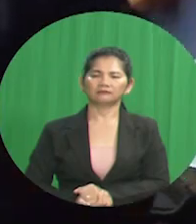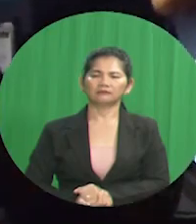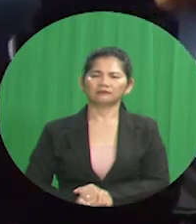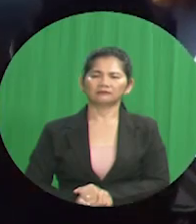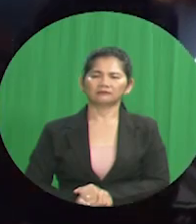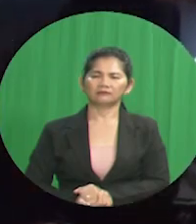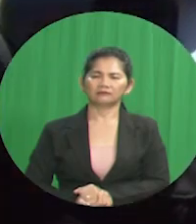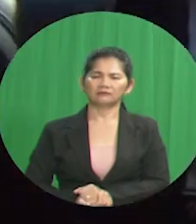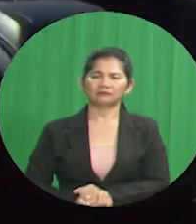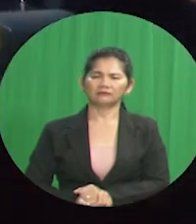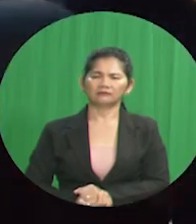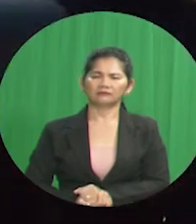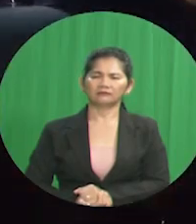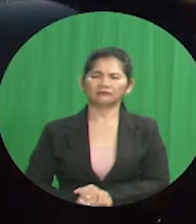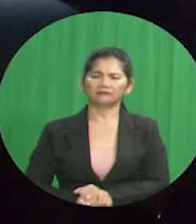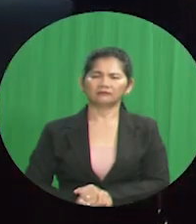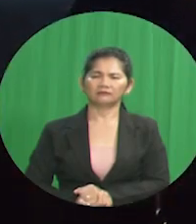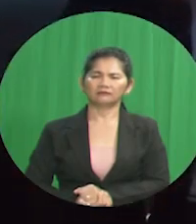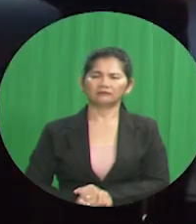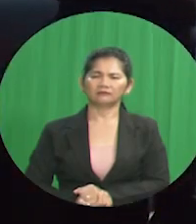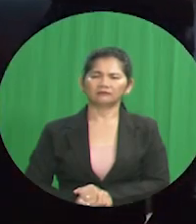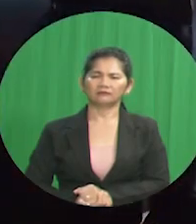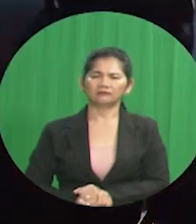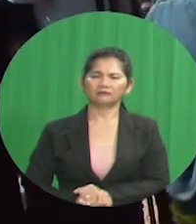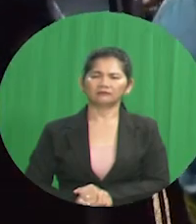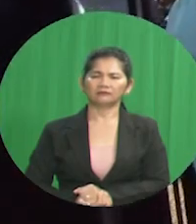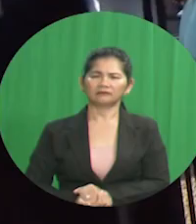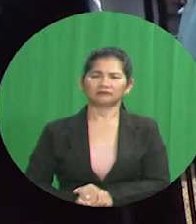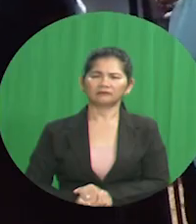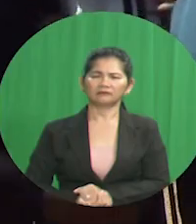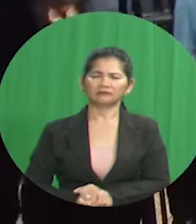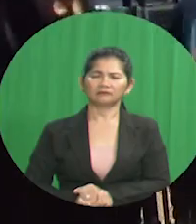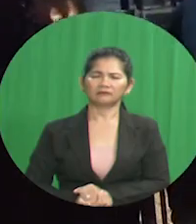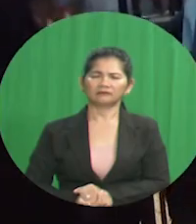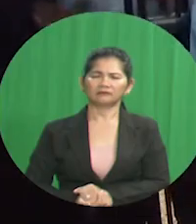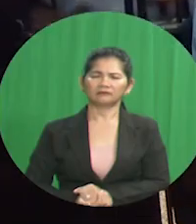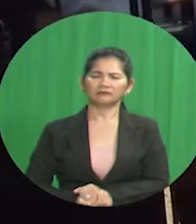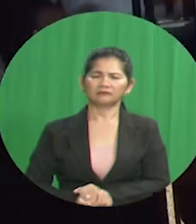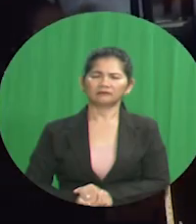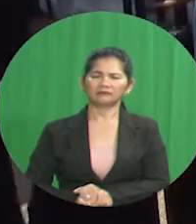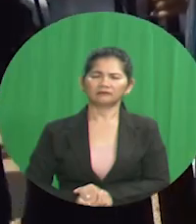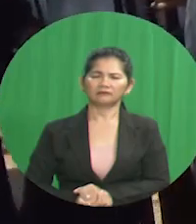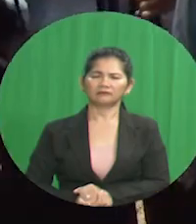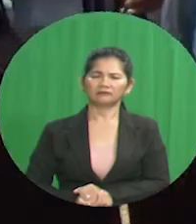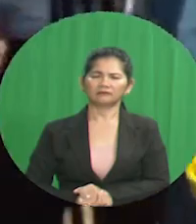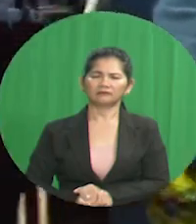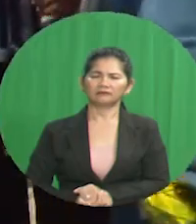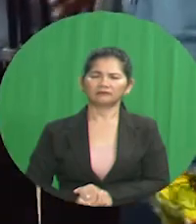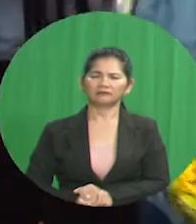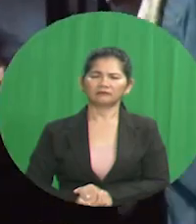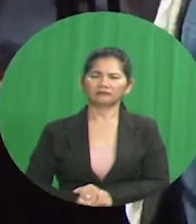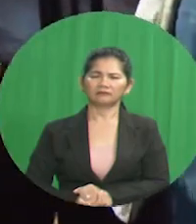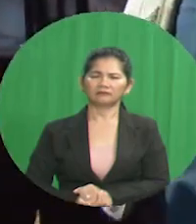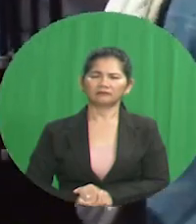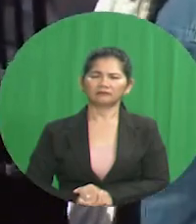ផងបងដាក់ខ្លួនមានខ្ញុំបាត់ខ្ញុំបាត់ហើយបាត់ហើយ